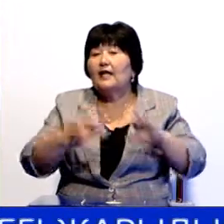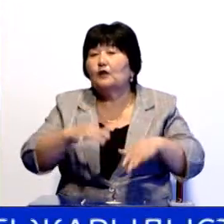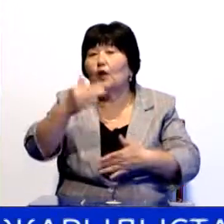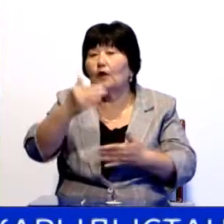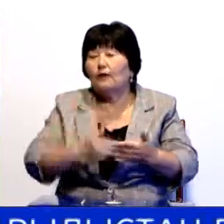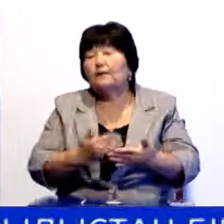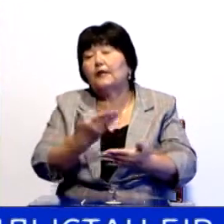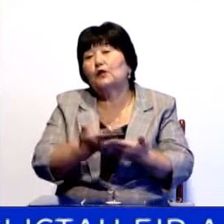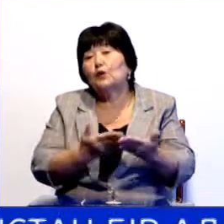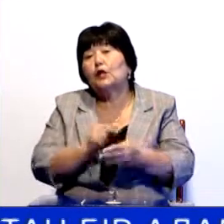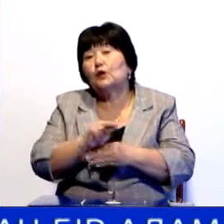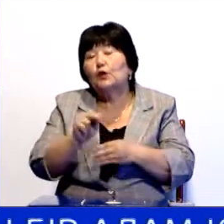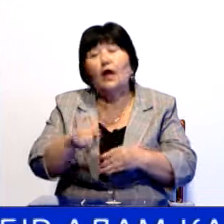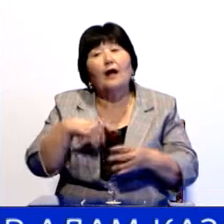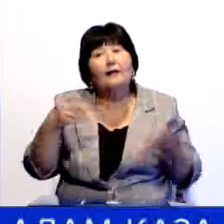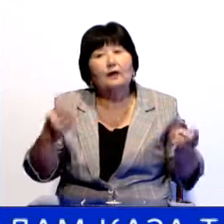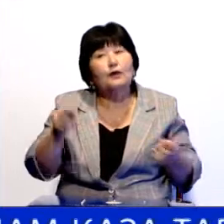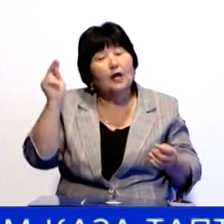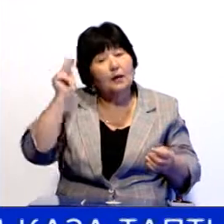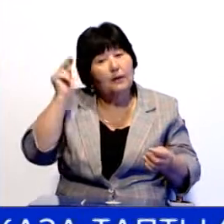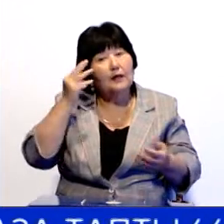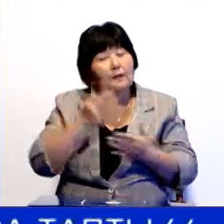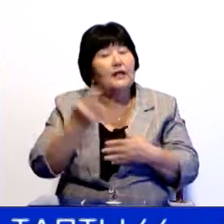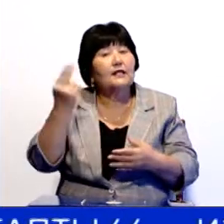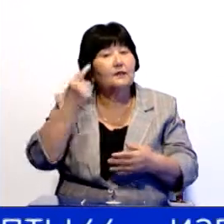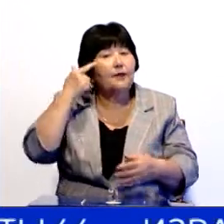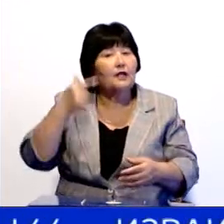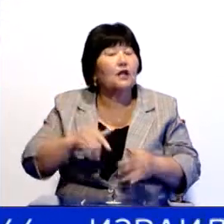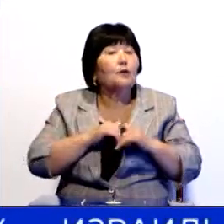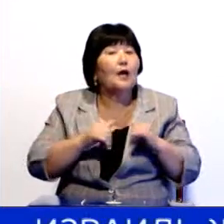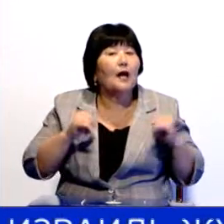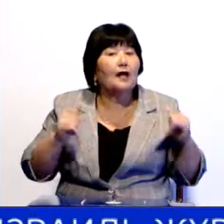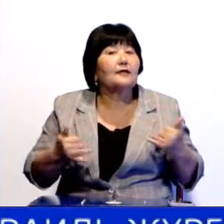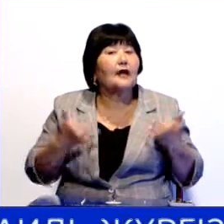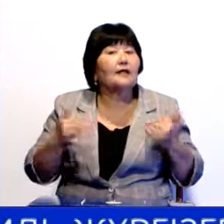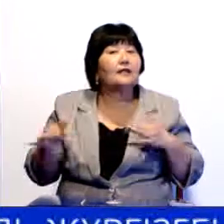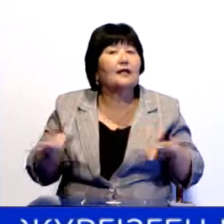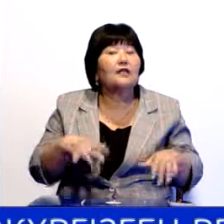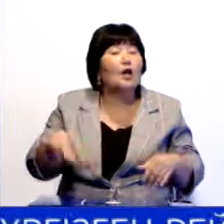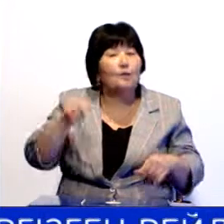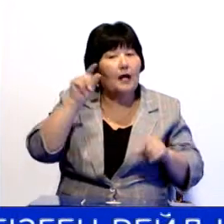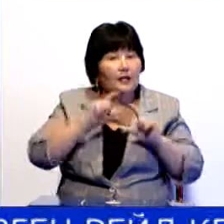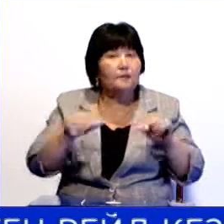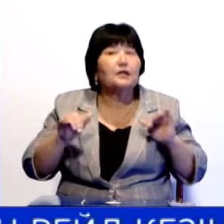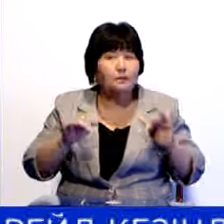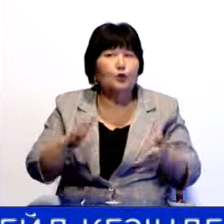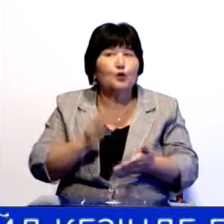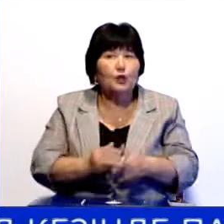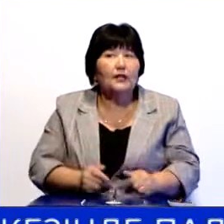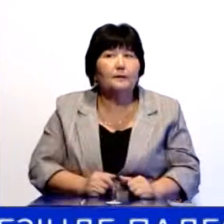алудың жолдарын үйретті. Айта кету керек, білім алушылардың цифрлық сауаттылығын арттыруға бағытталған шара барлық мектептерде жүргізіледі.